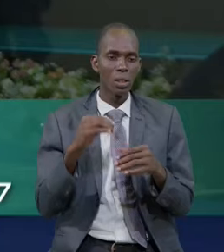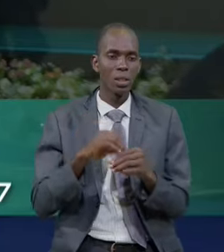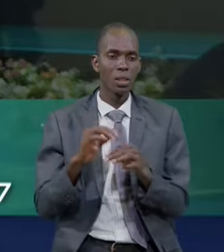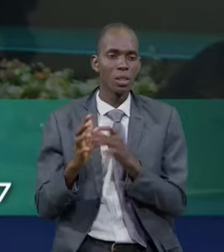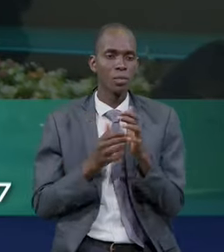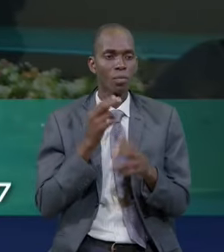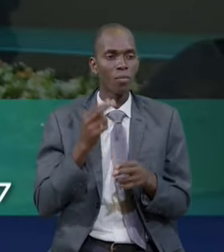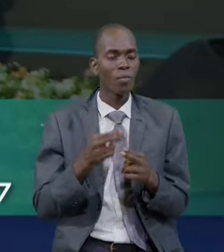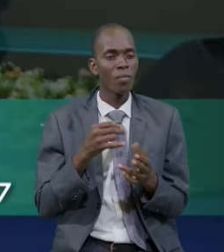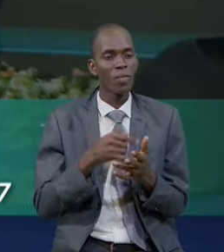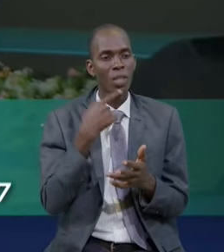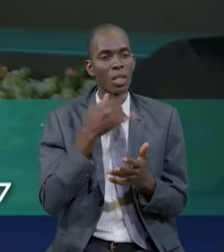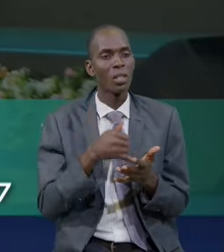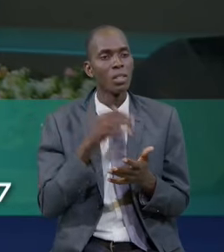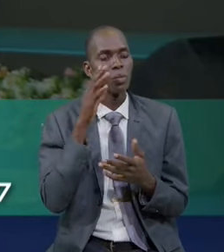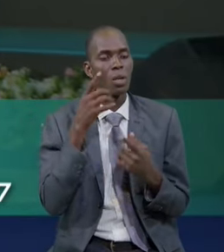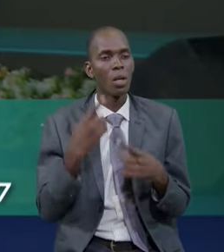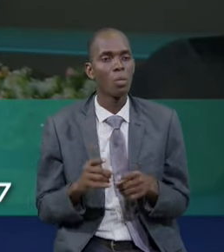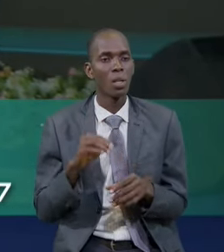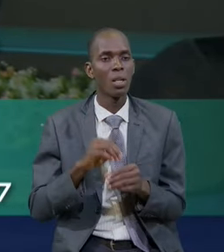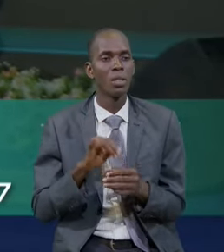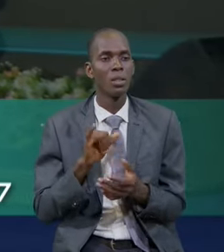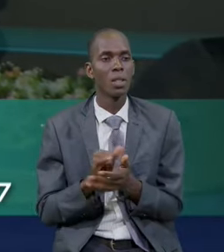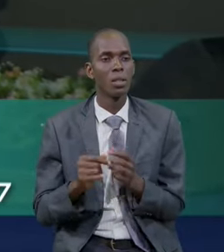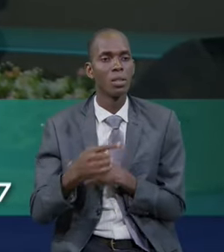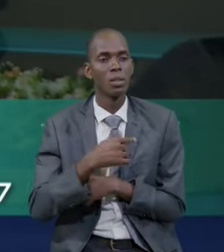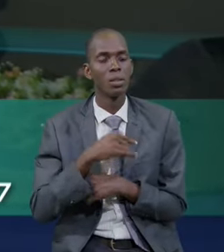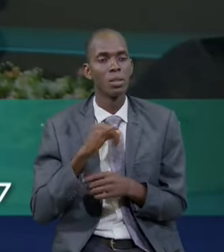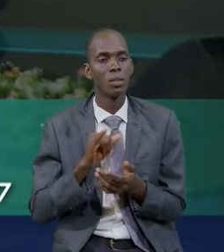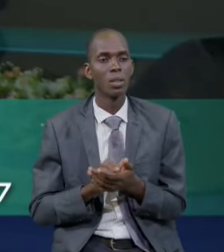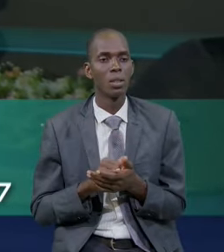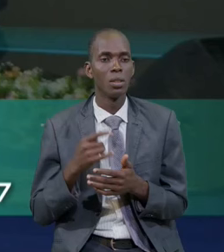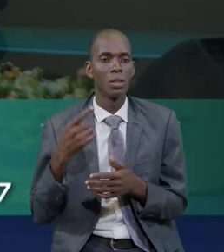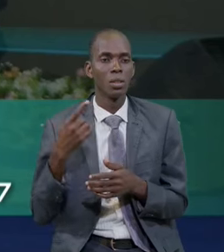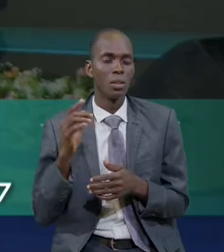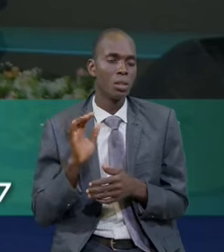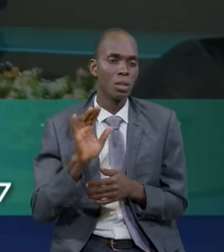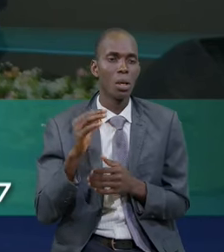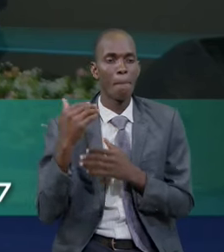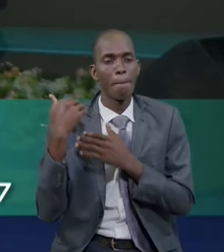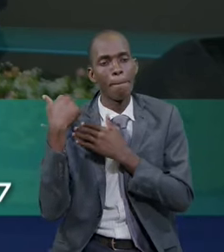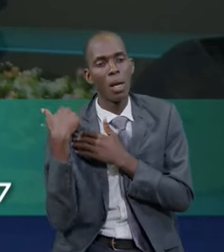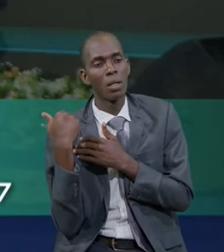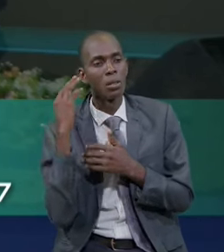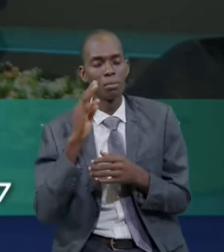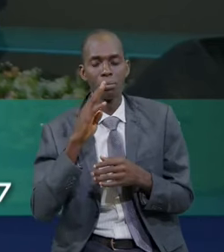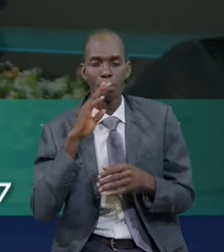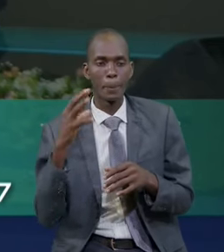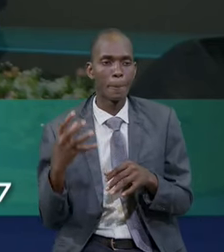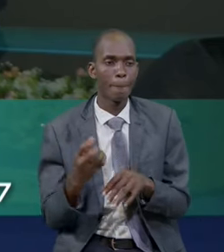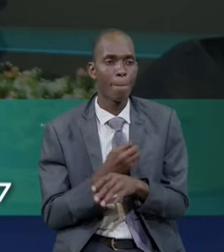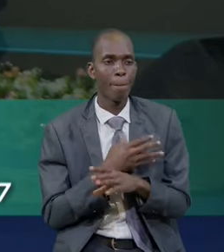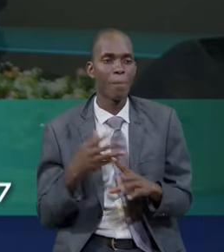jour, son fardeau sera ôté de dessus ton épaule.